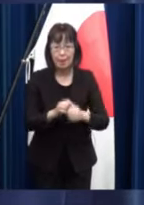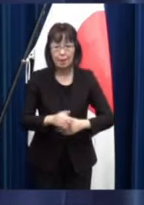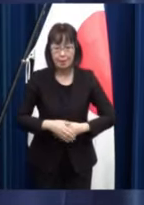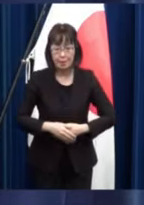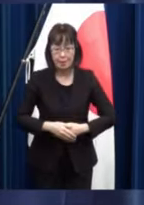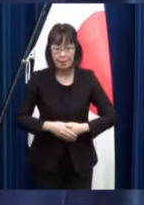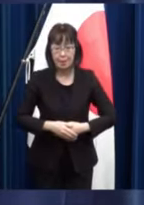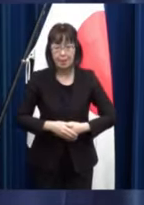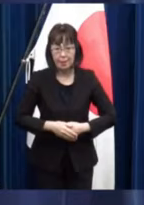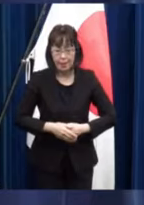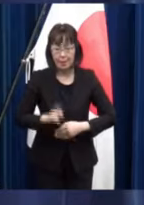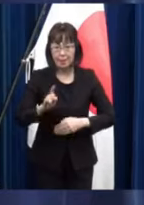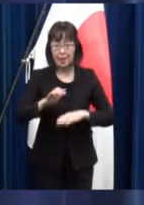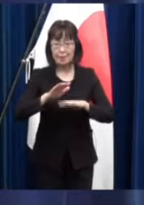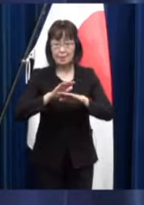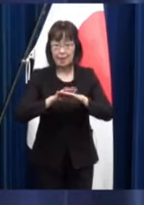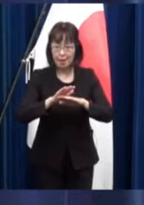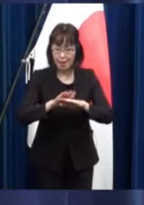の形、